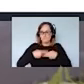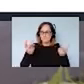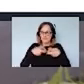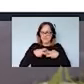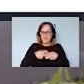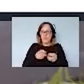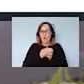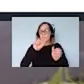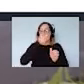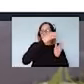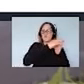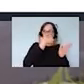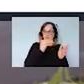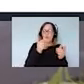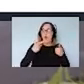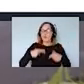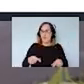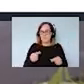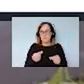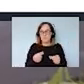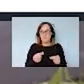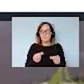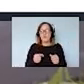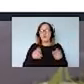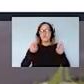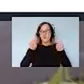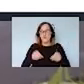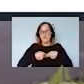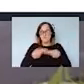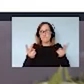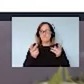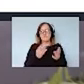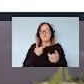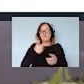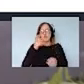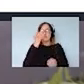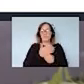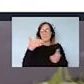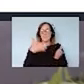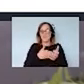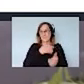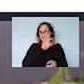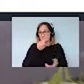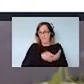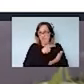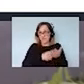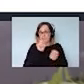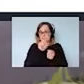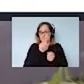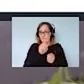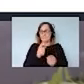zdjęciami od pierwszych osób, które to tworzyły, została wyświetlona 115 tysięcy razy, natomiast